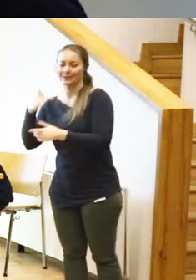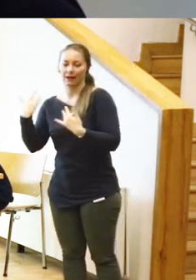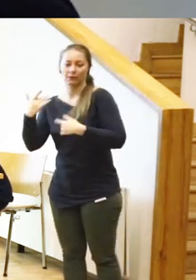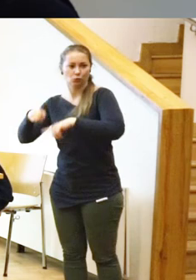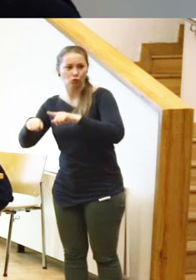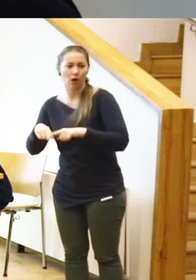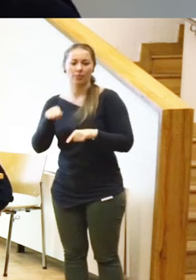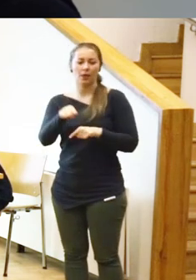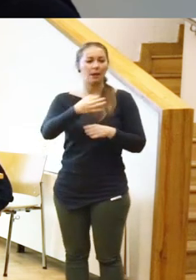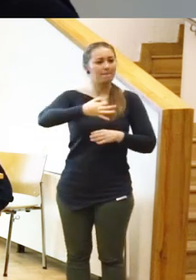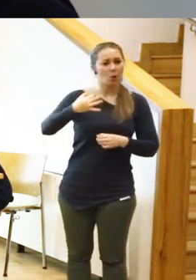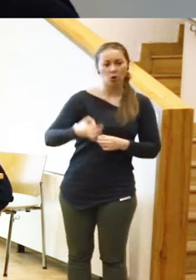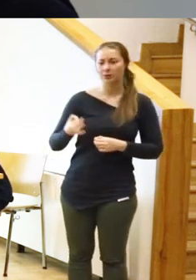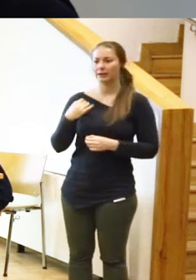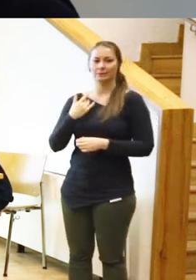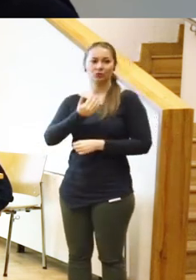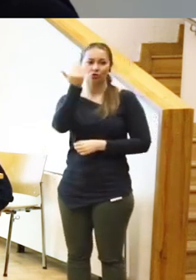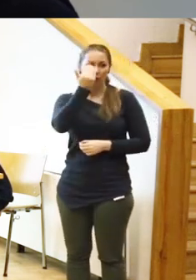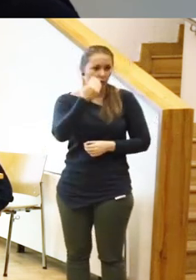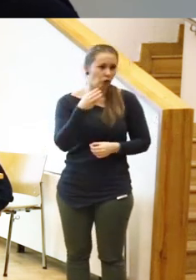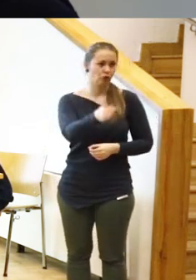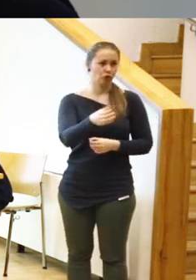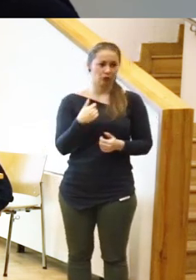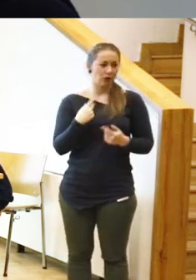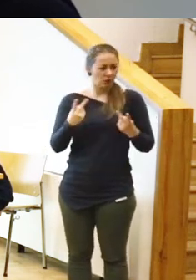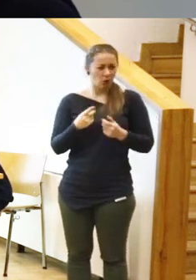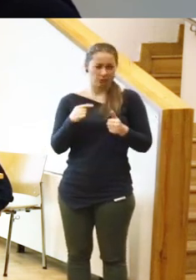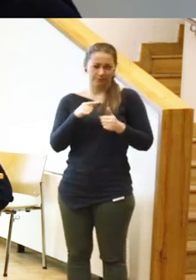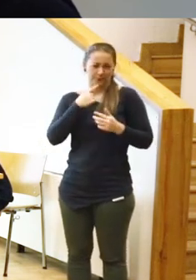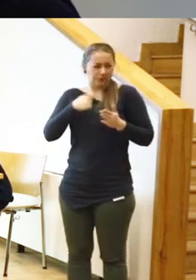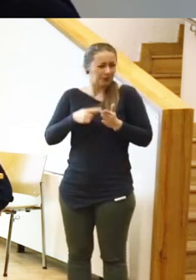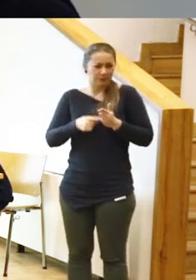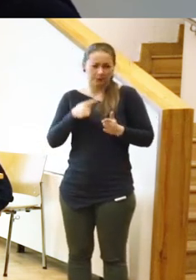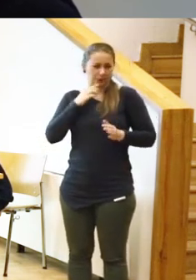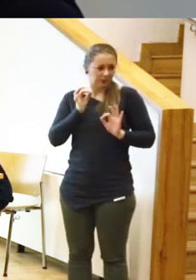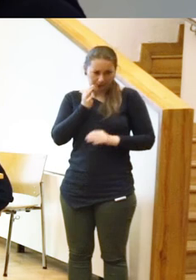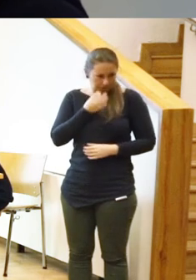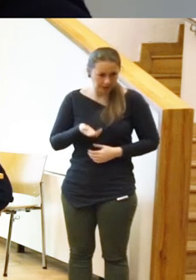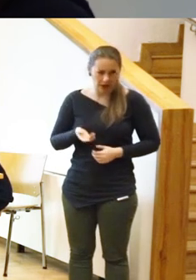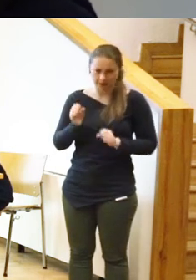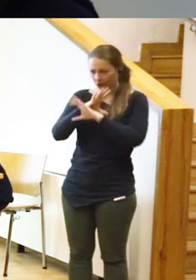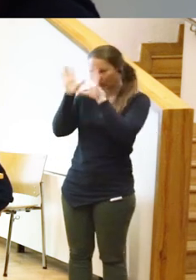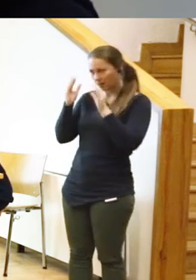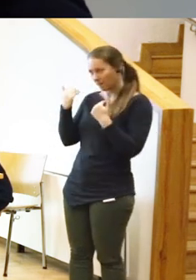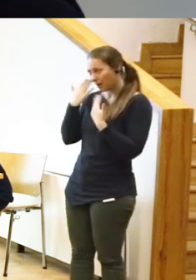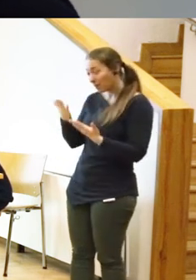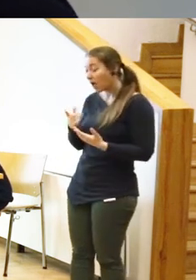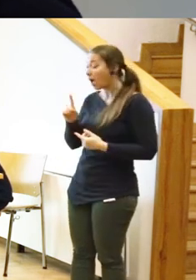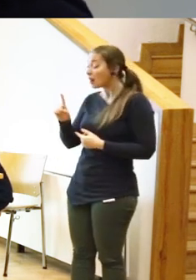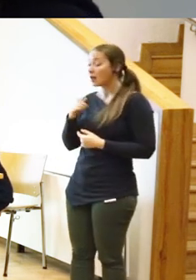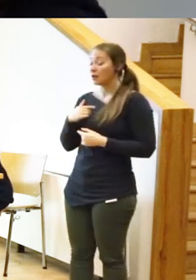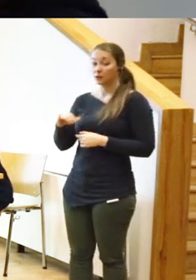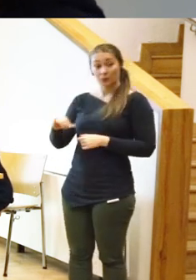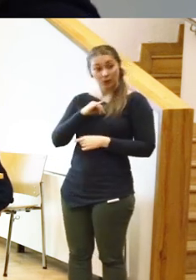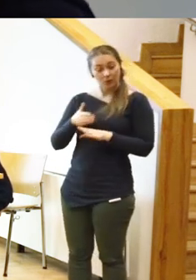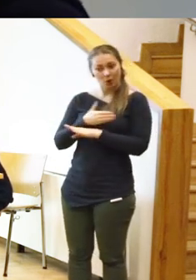všechny menšiny jakékoliv v té společnosti. Co mě vlastně zaujalo v té anotaci, ještě